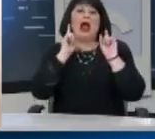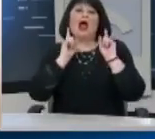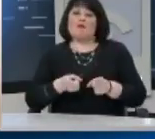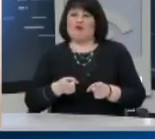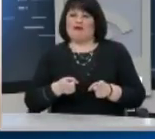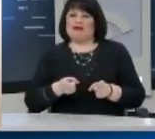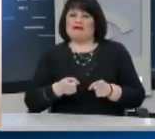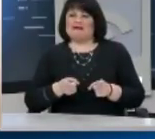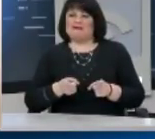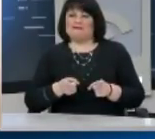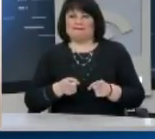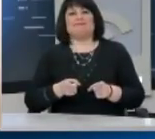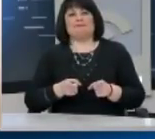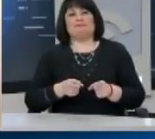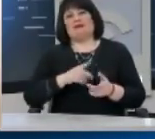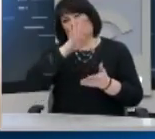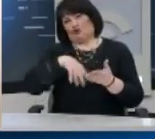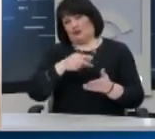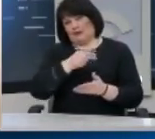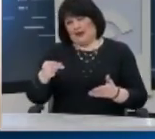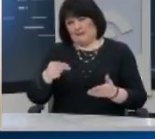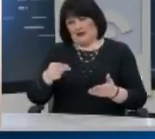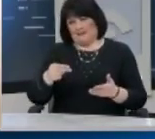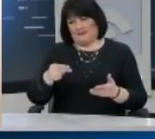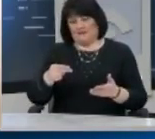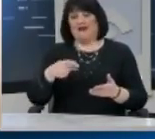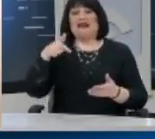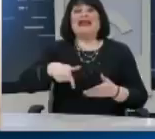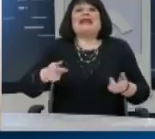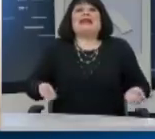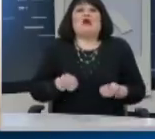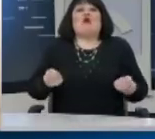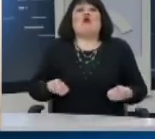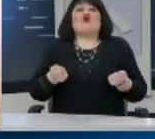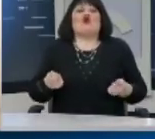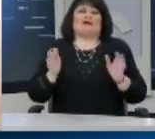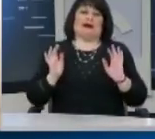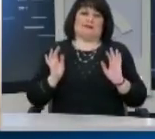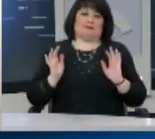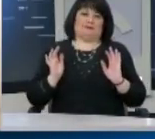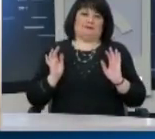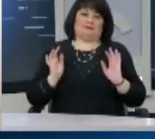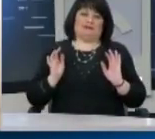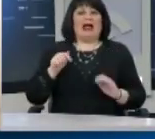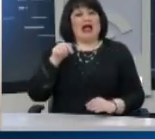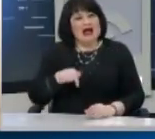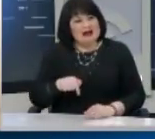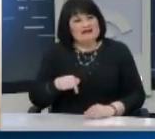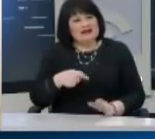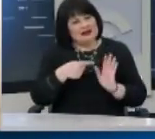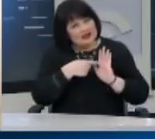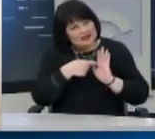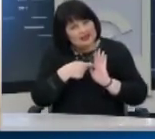απόφαση σε σχέση με αυτό το ζήτημα αυτά είναι γεγονότα γεγονότα τα οποία